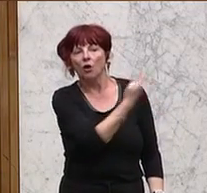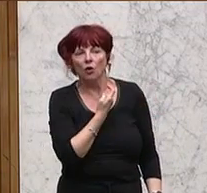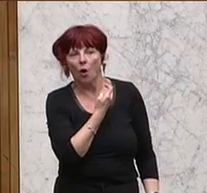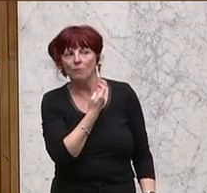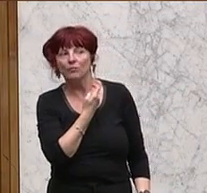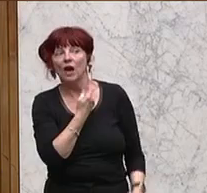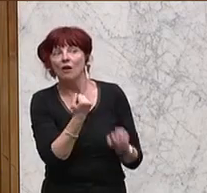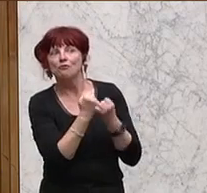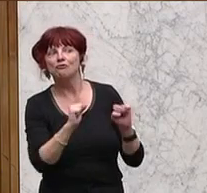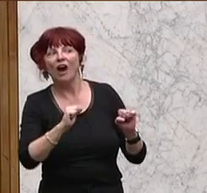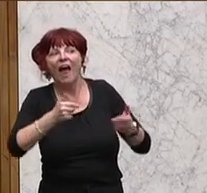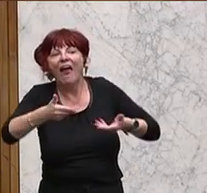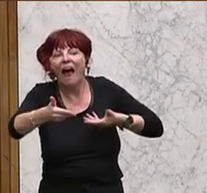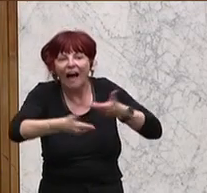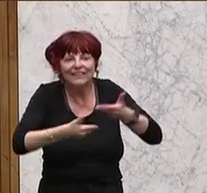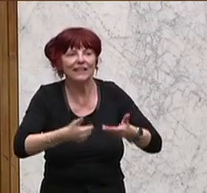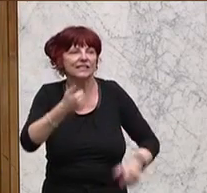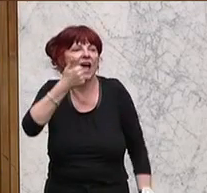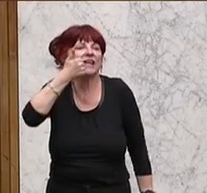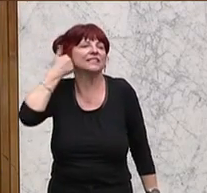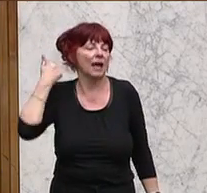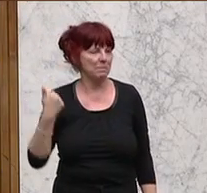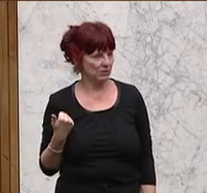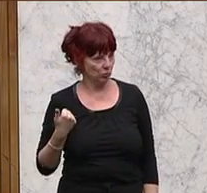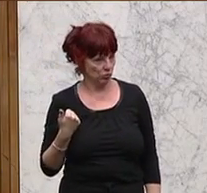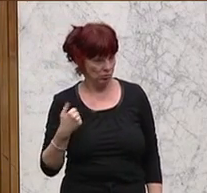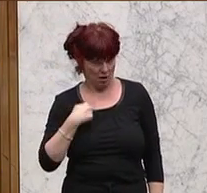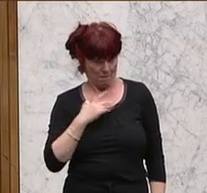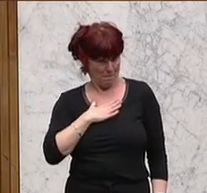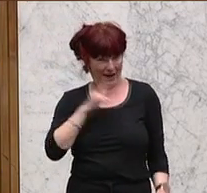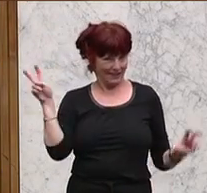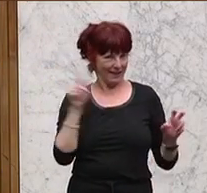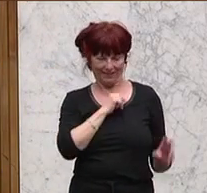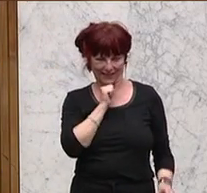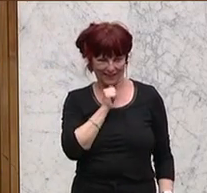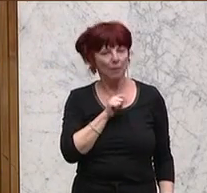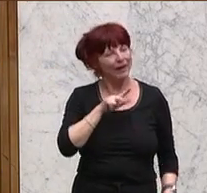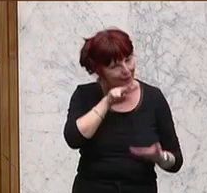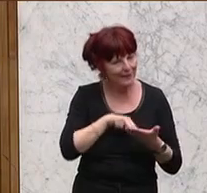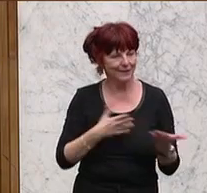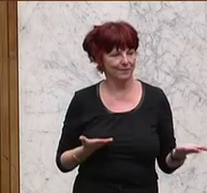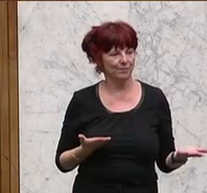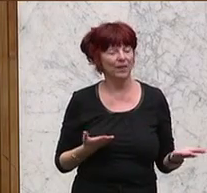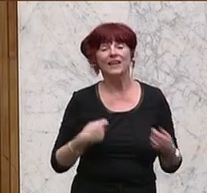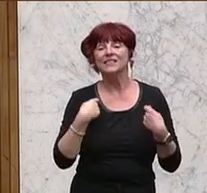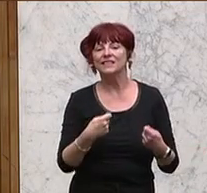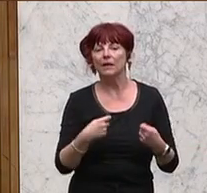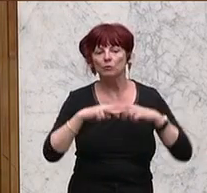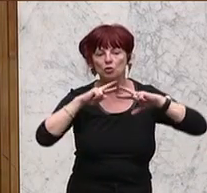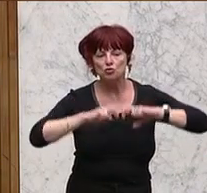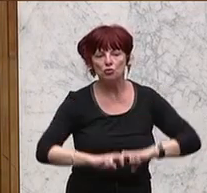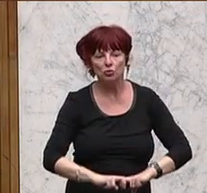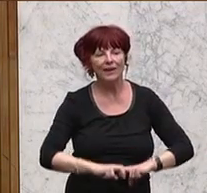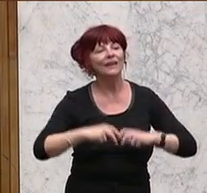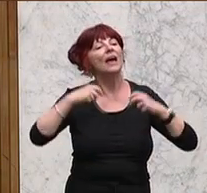das nur gelesen. Und wenn man sagt, überwältigende Mehrheit, es gibt neueste Studien, dass 70 bis 80% der Bevölkerung